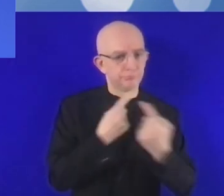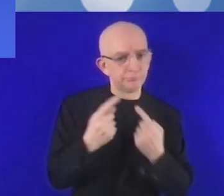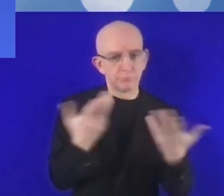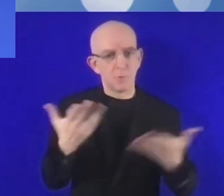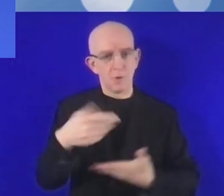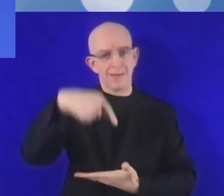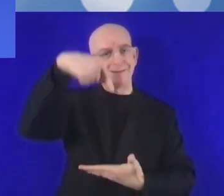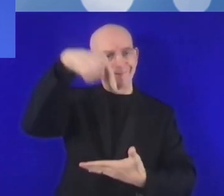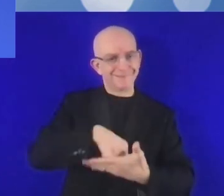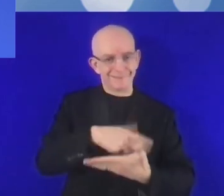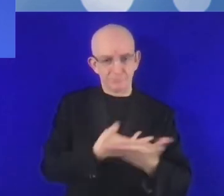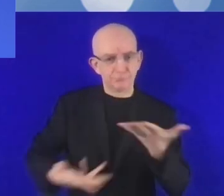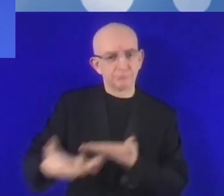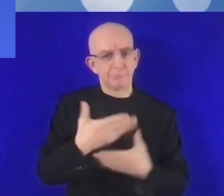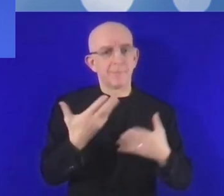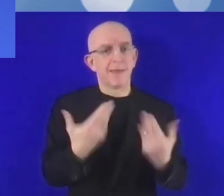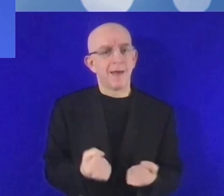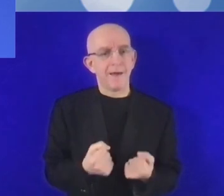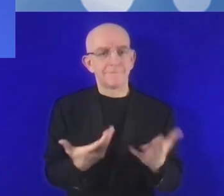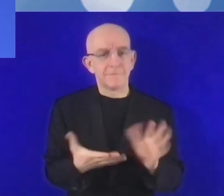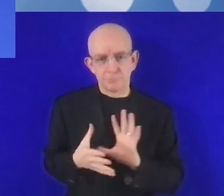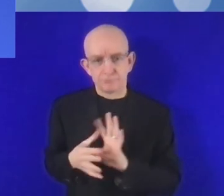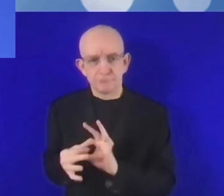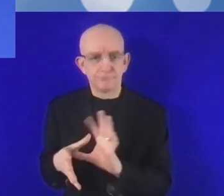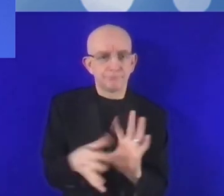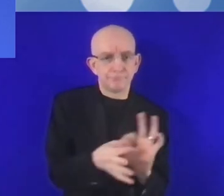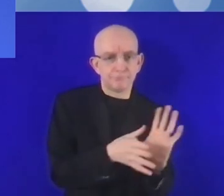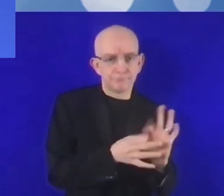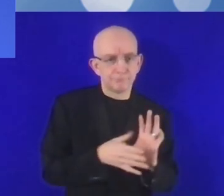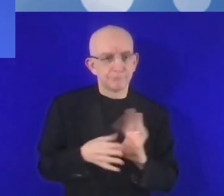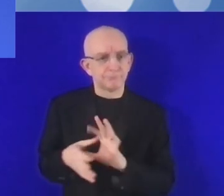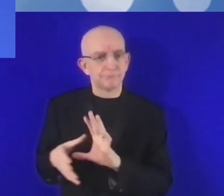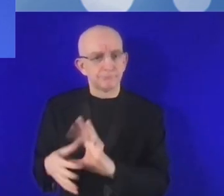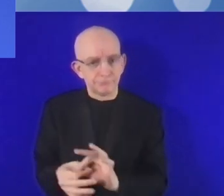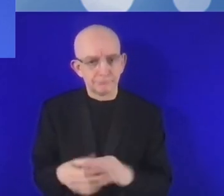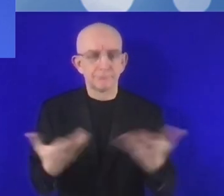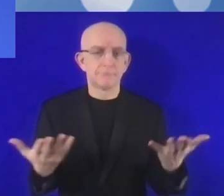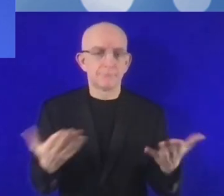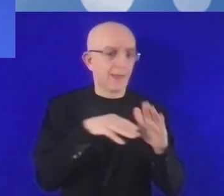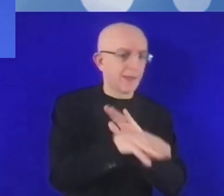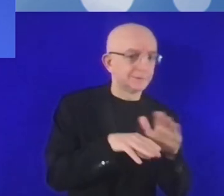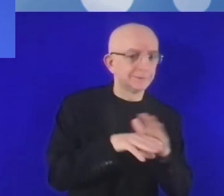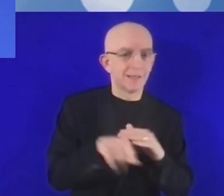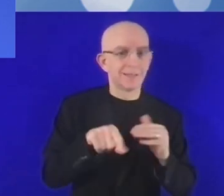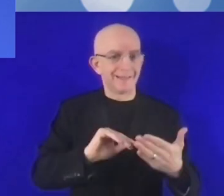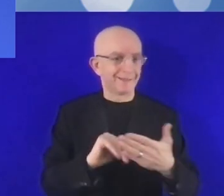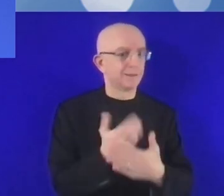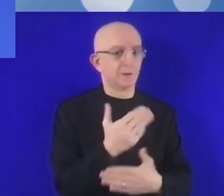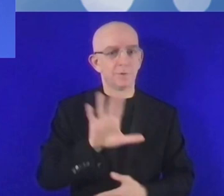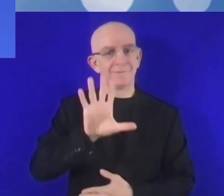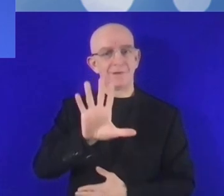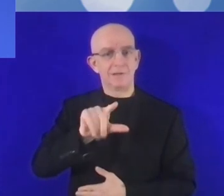и очередные скорости. Но и доступ в интернет вообще, о чем сегодня говорилось. Второе – это